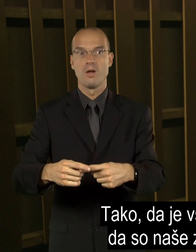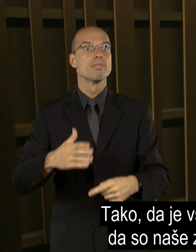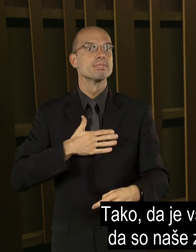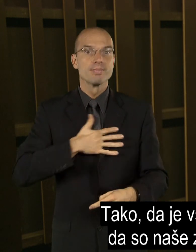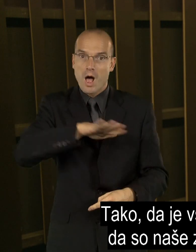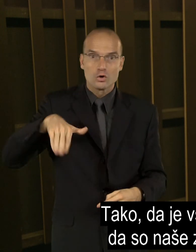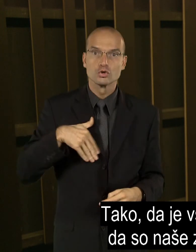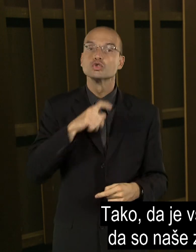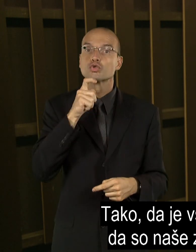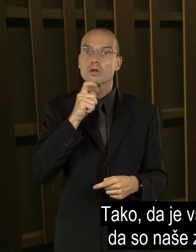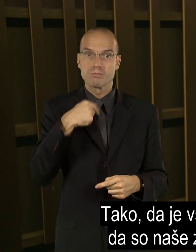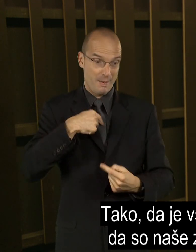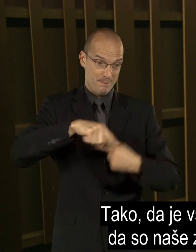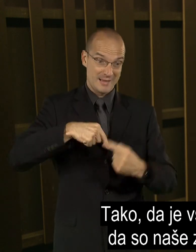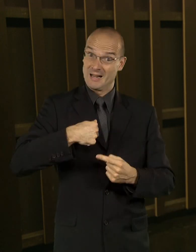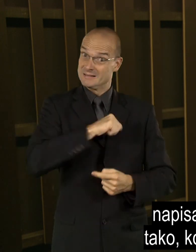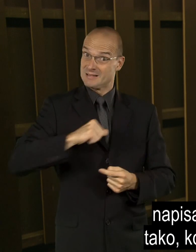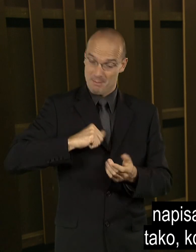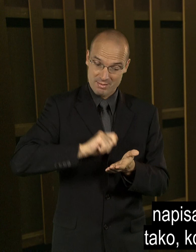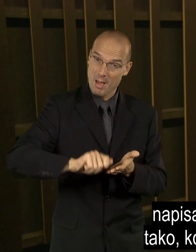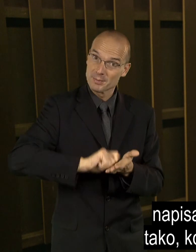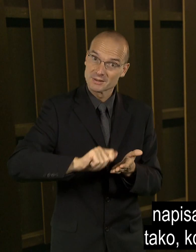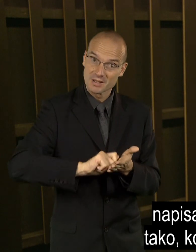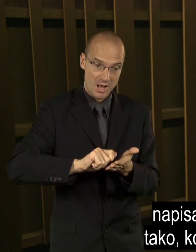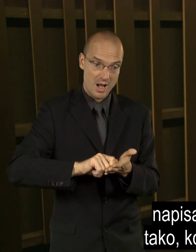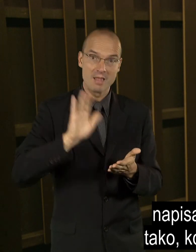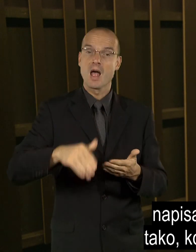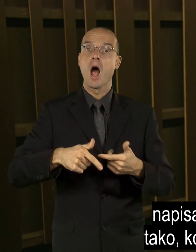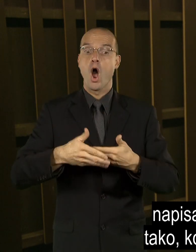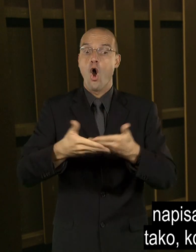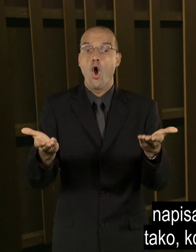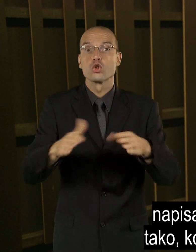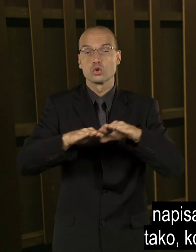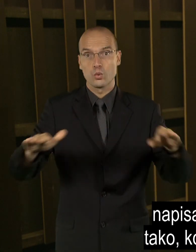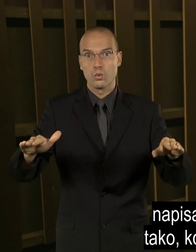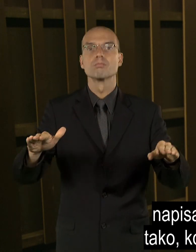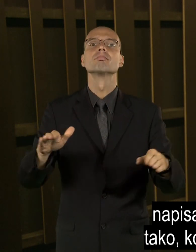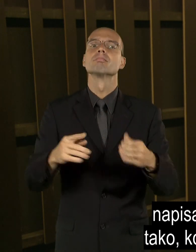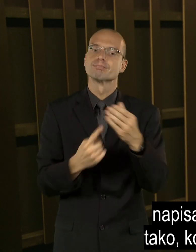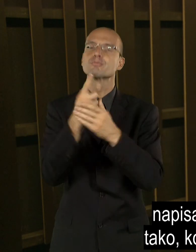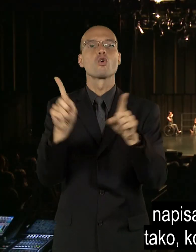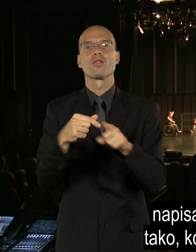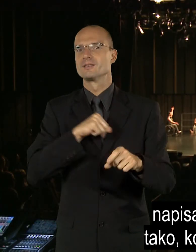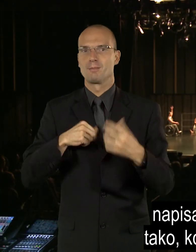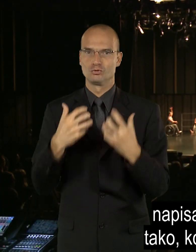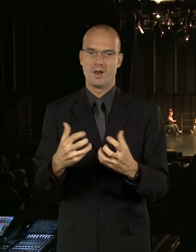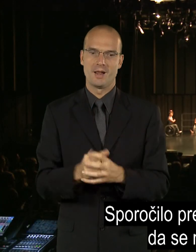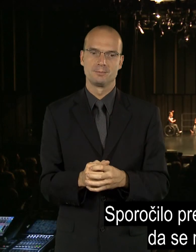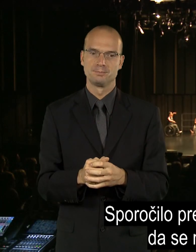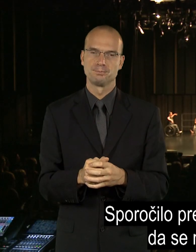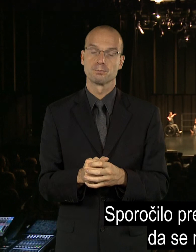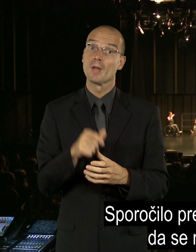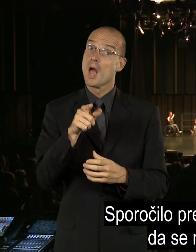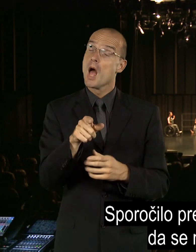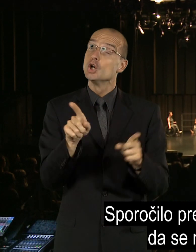da so naše zgodbe, ki smo jih plesalke napisale, na odru nastale tako, kot si je vsaka želela. Čilo predstave